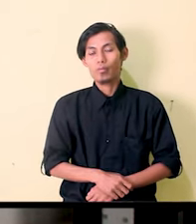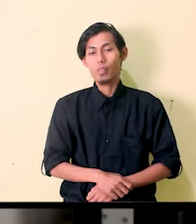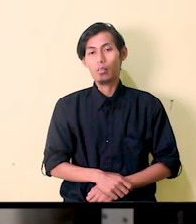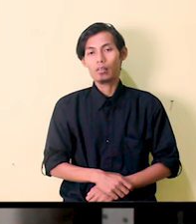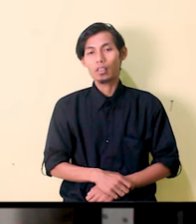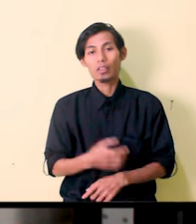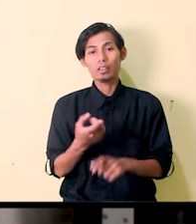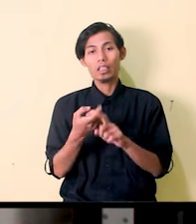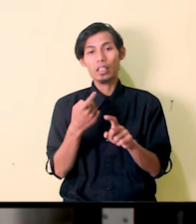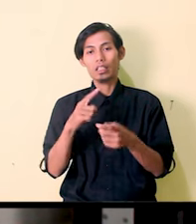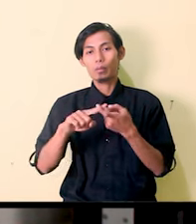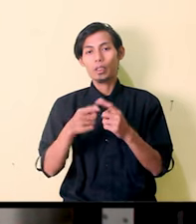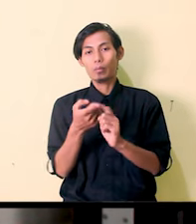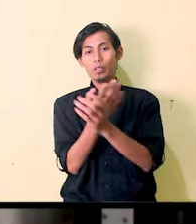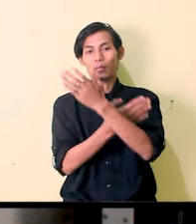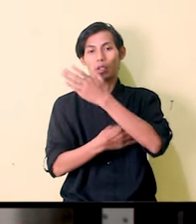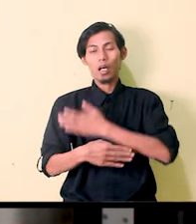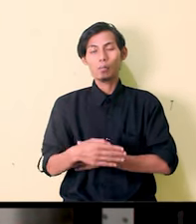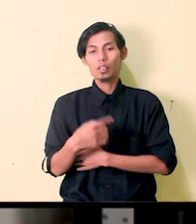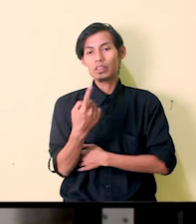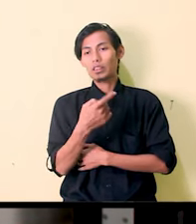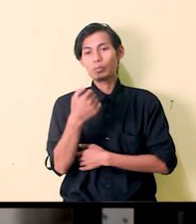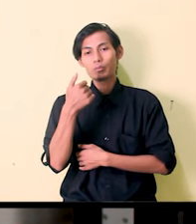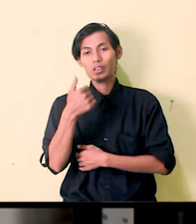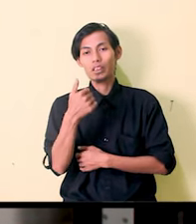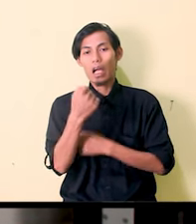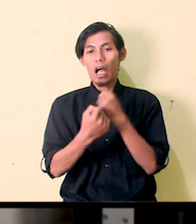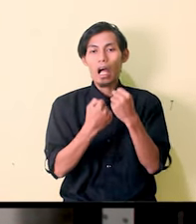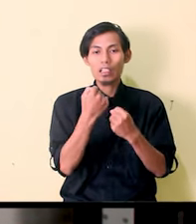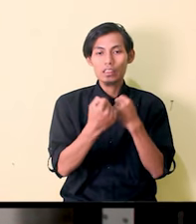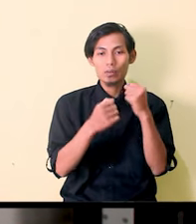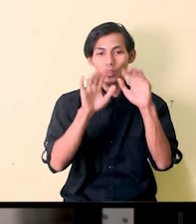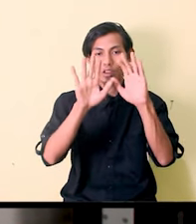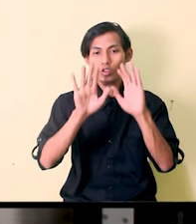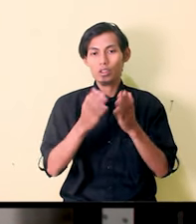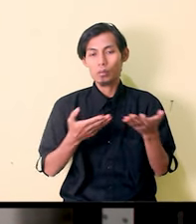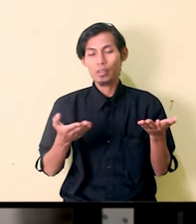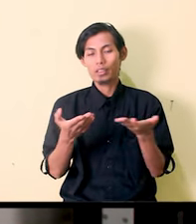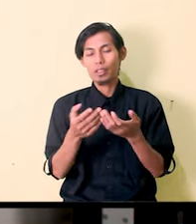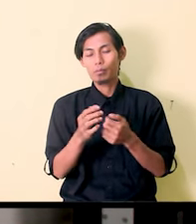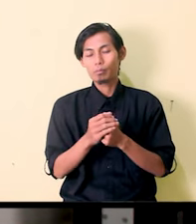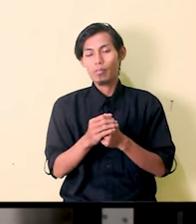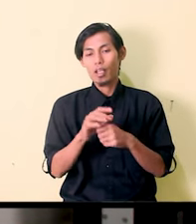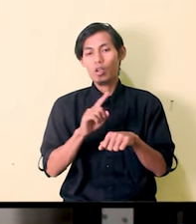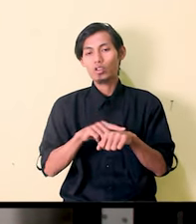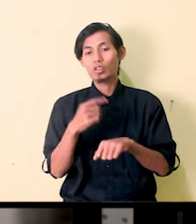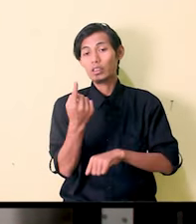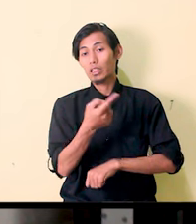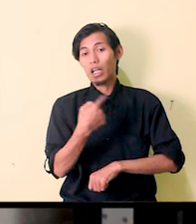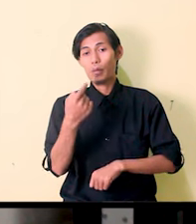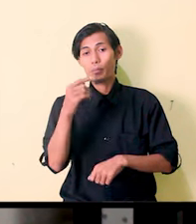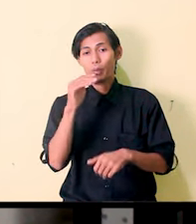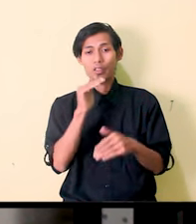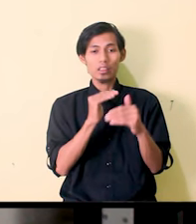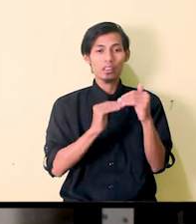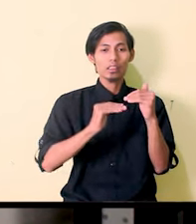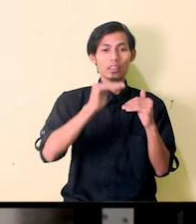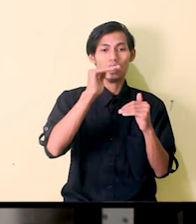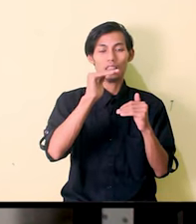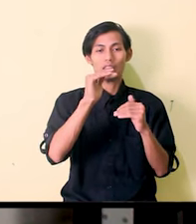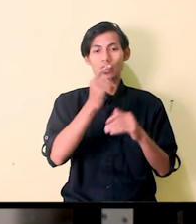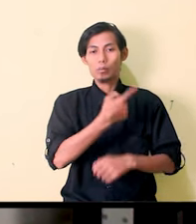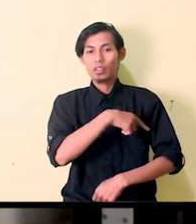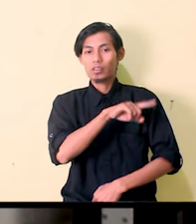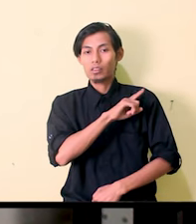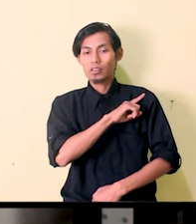aktif di dunia maya dan semacamnya ketika kami ee meningkatkan kapasitas e tentang